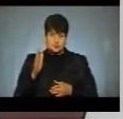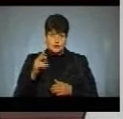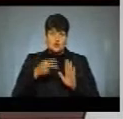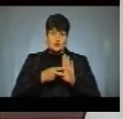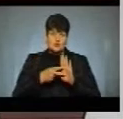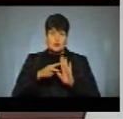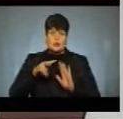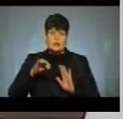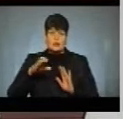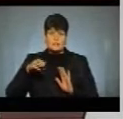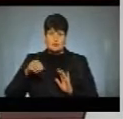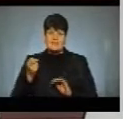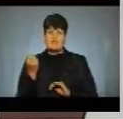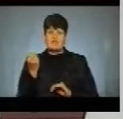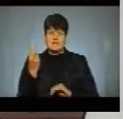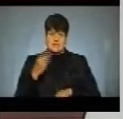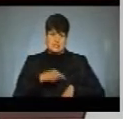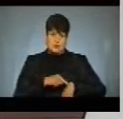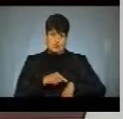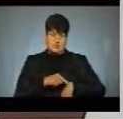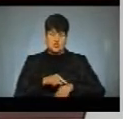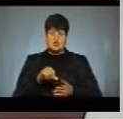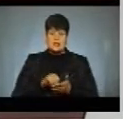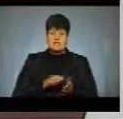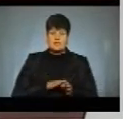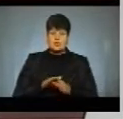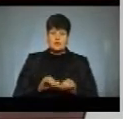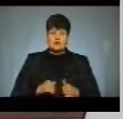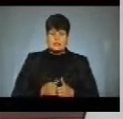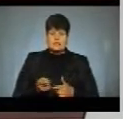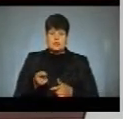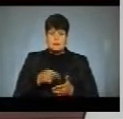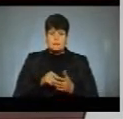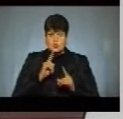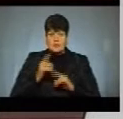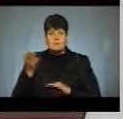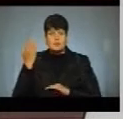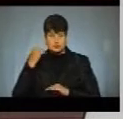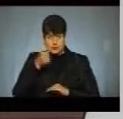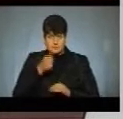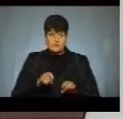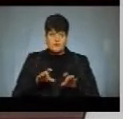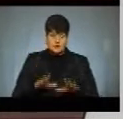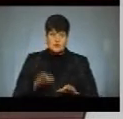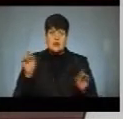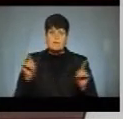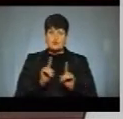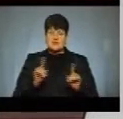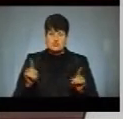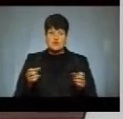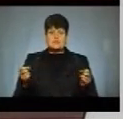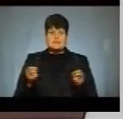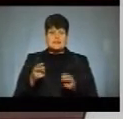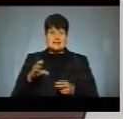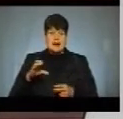7 листопада о 12 годині. Члени виконавчого комітету Тернопільської міськради торік вирішили, що за музичну спеціальність школи-ліцею